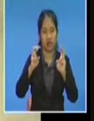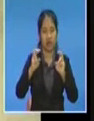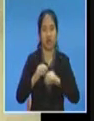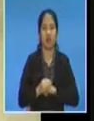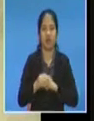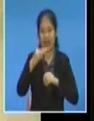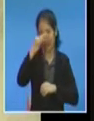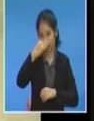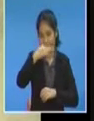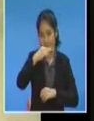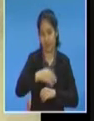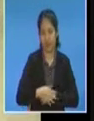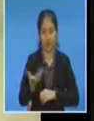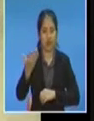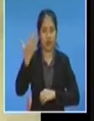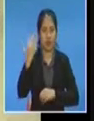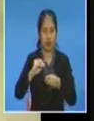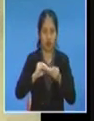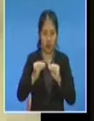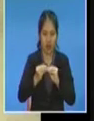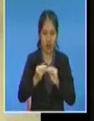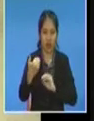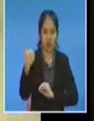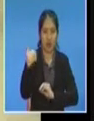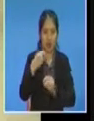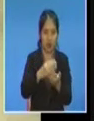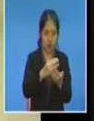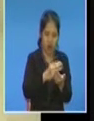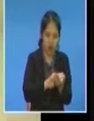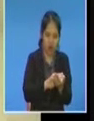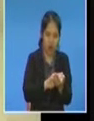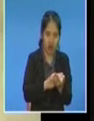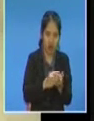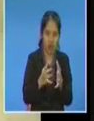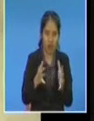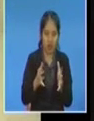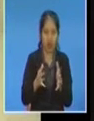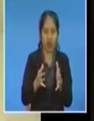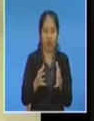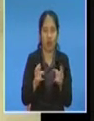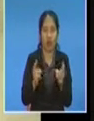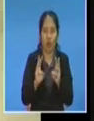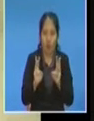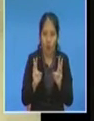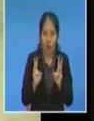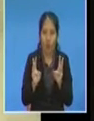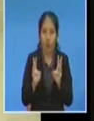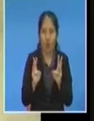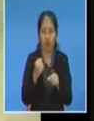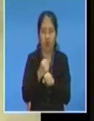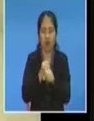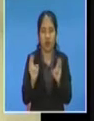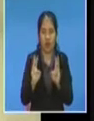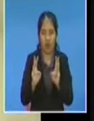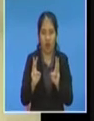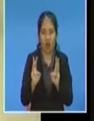เมื่อกี้ตัวเลขผมพูดไปแล้วนะครับว่าวันนี้เรามี10กว่าล้านว่างงานอยู่ประมาณ7ล้านในไม่กี่ปีข้างหน้าจะว่างงานประมา